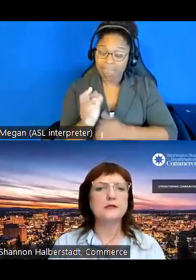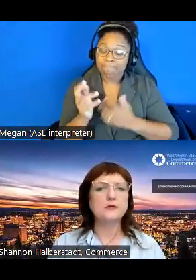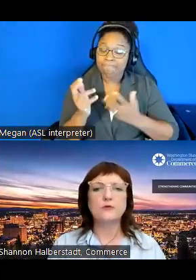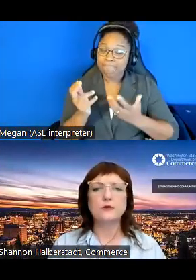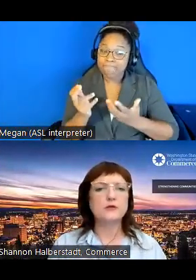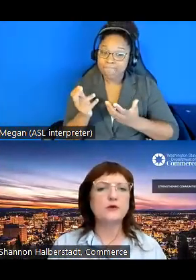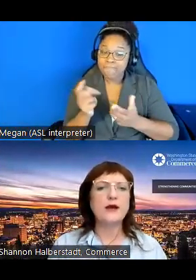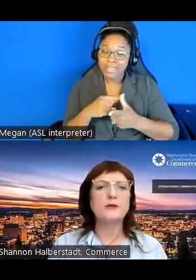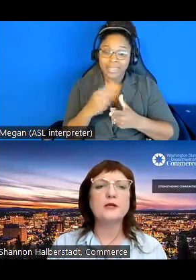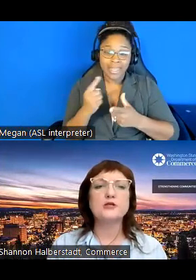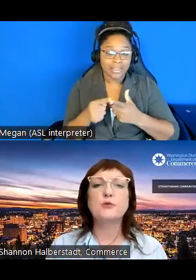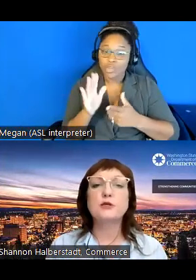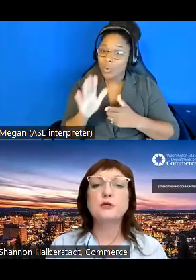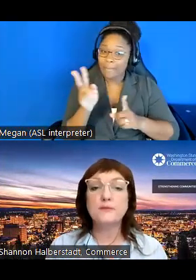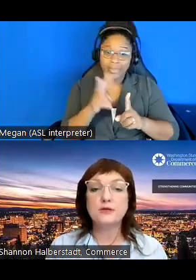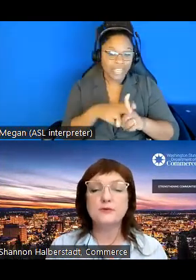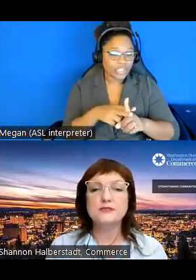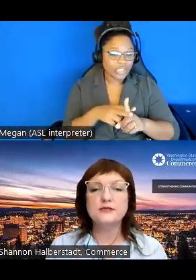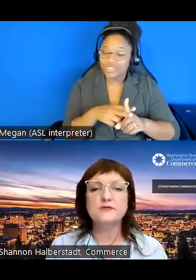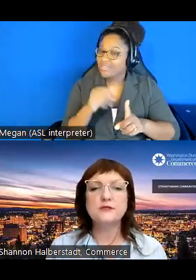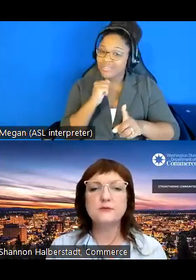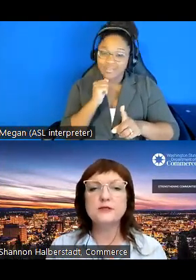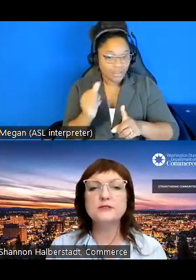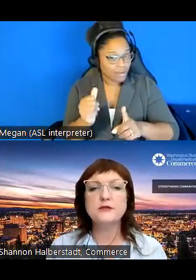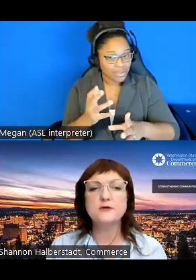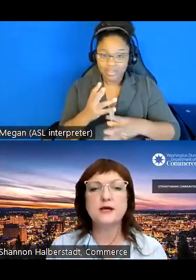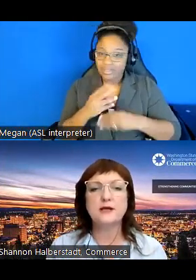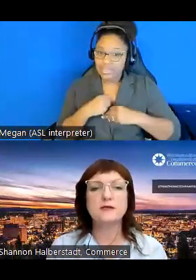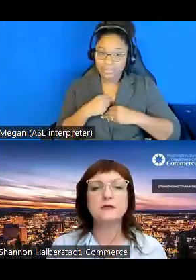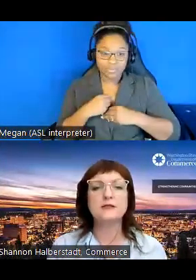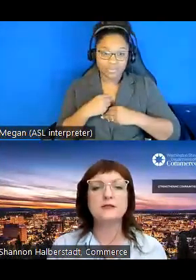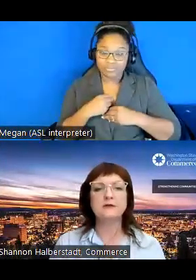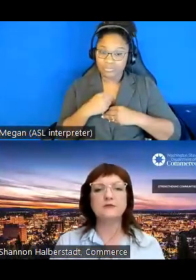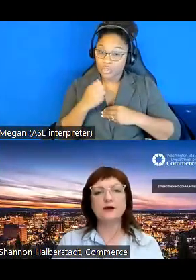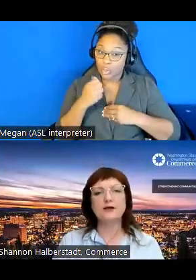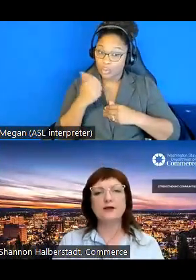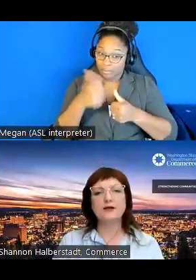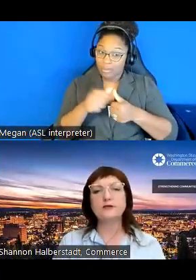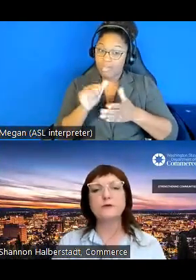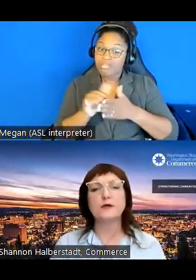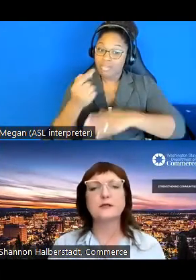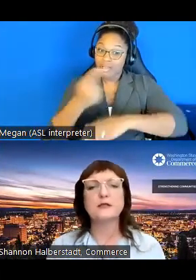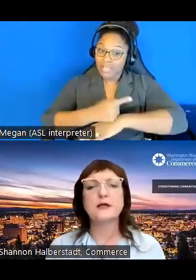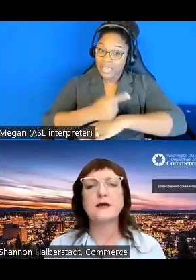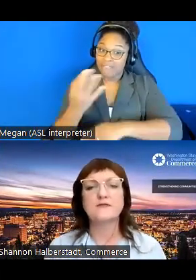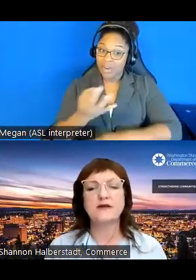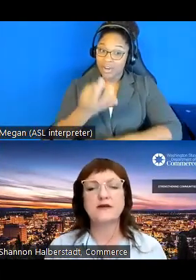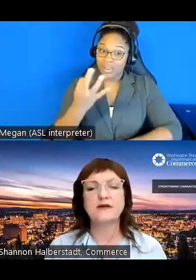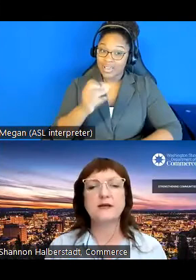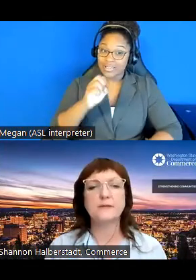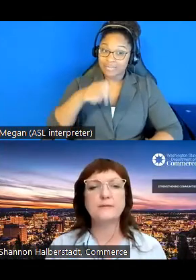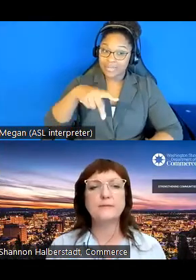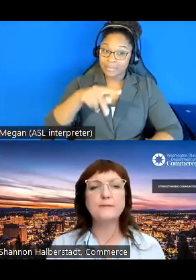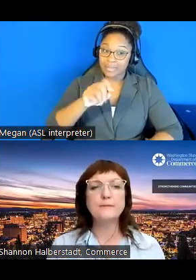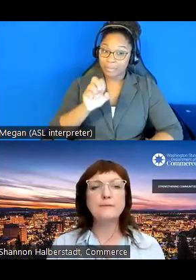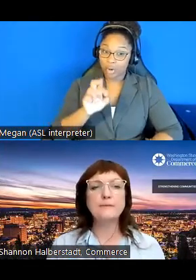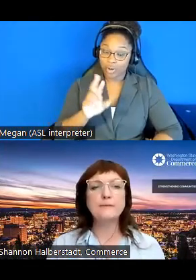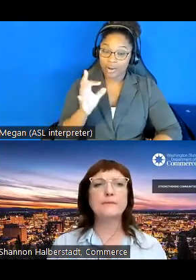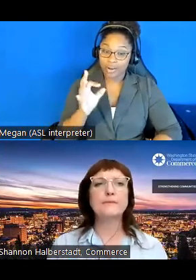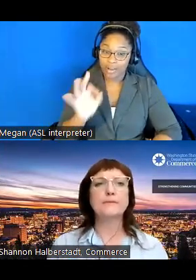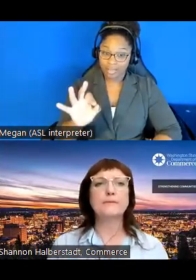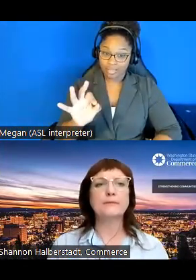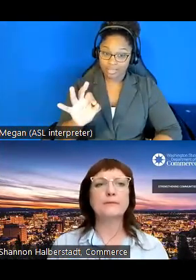신청하지 않으시면은 신청서 뭐 신청하실